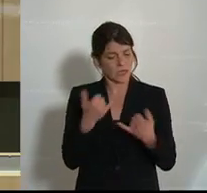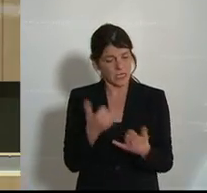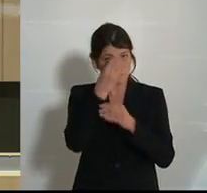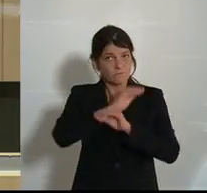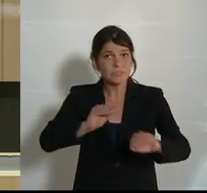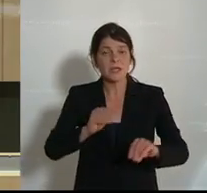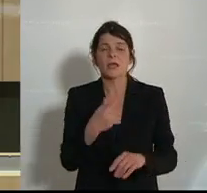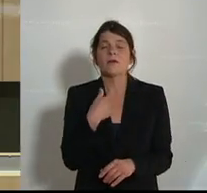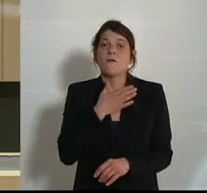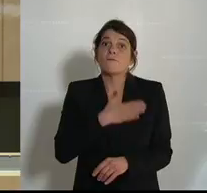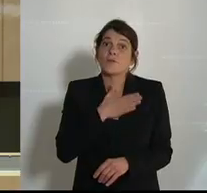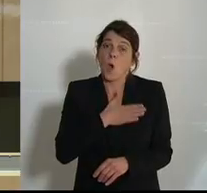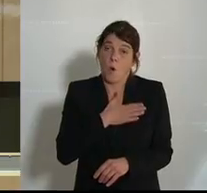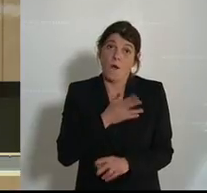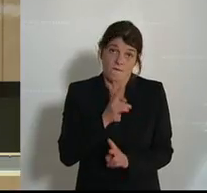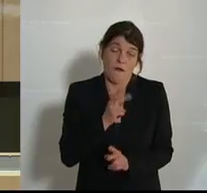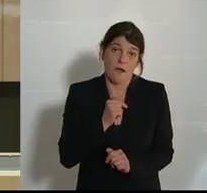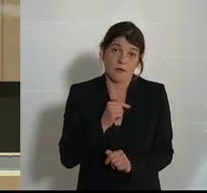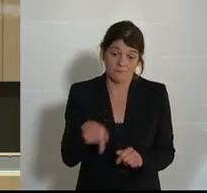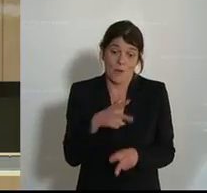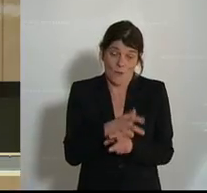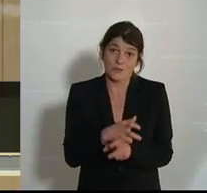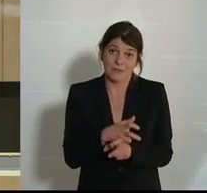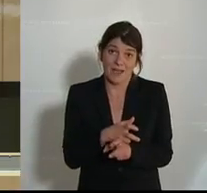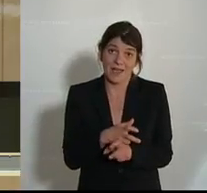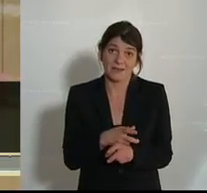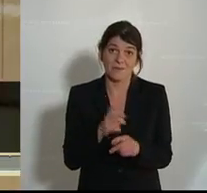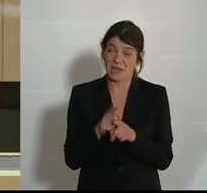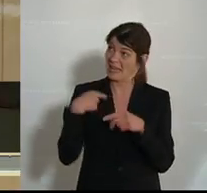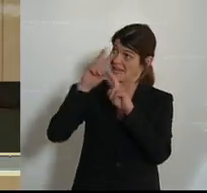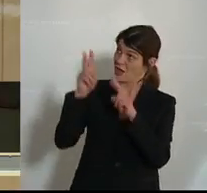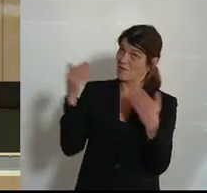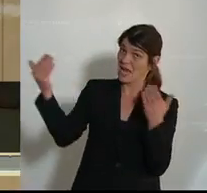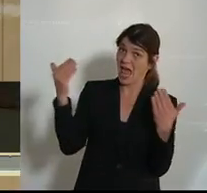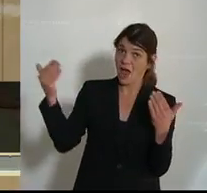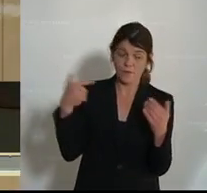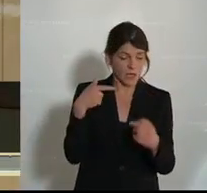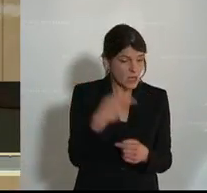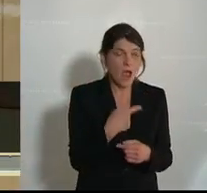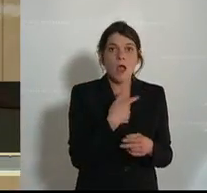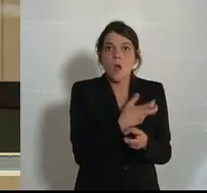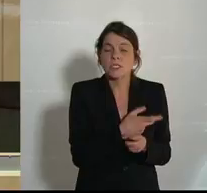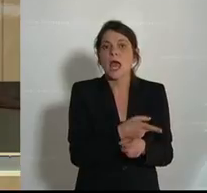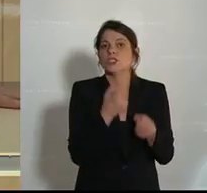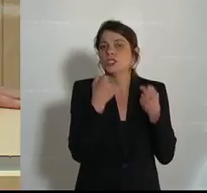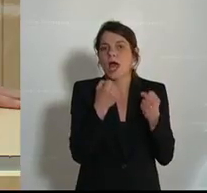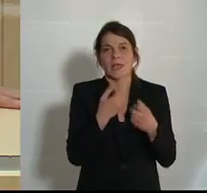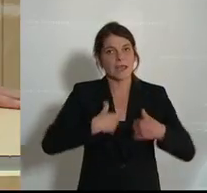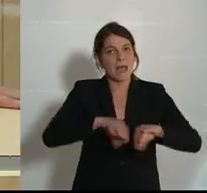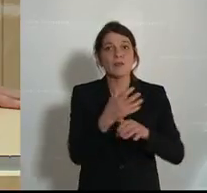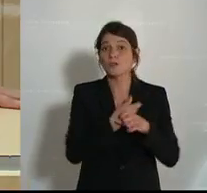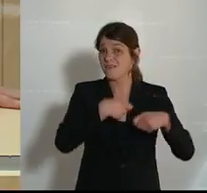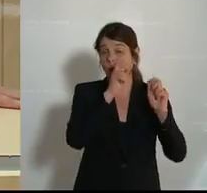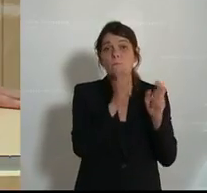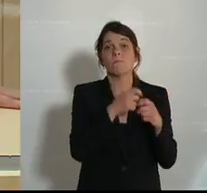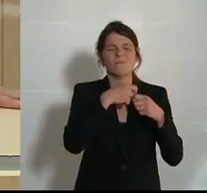wie froh wir doch sein können, dass wir in Österreich im internationalen Vergleich so einen starken gemeinnützigen Wohnbau haben.